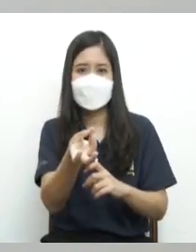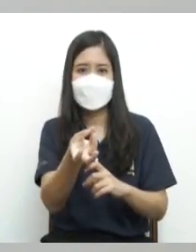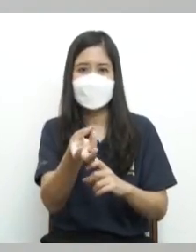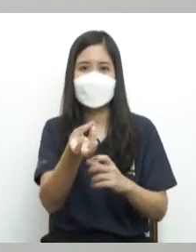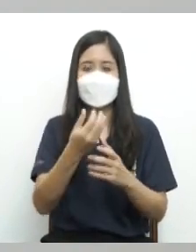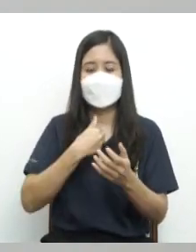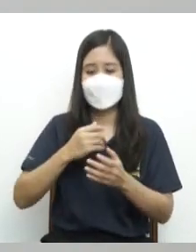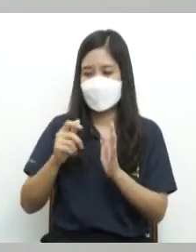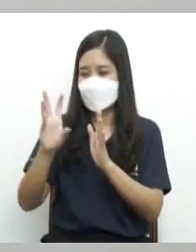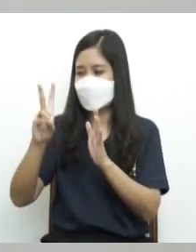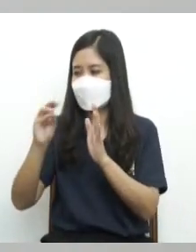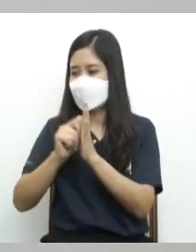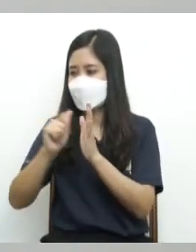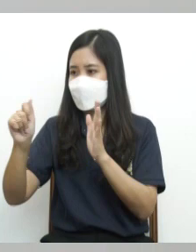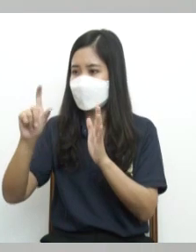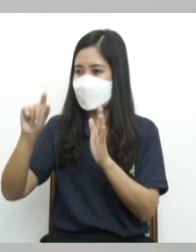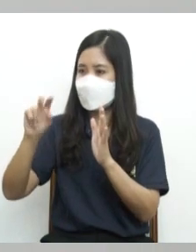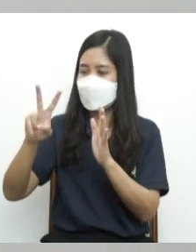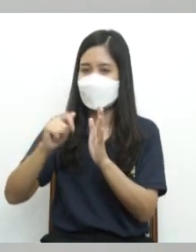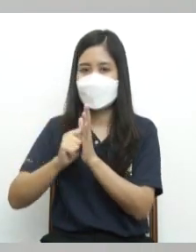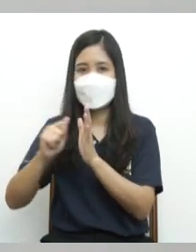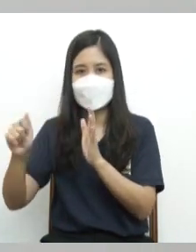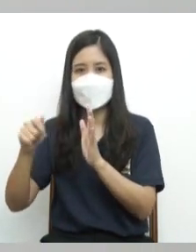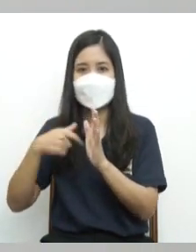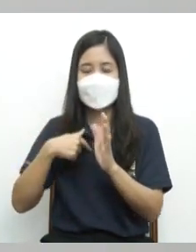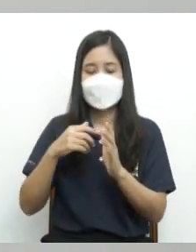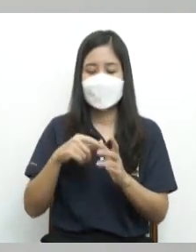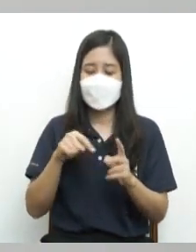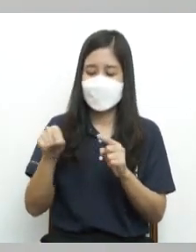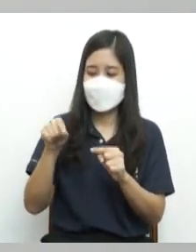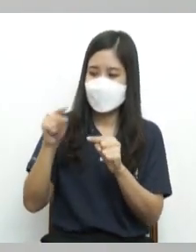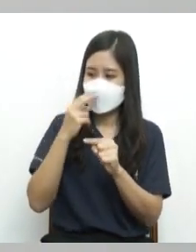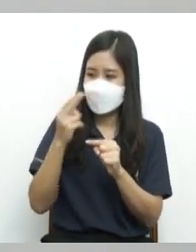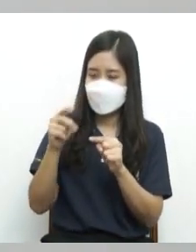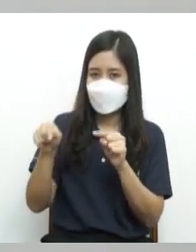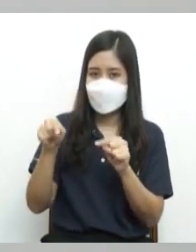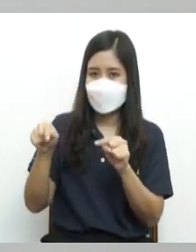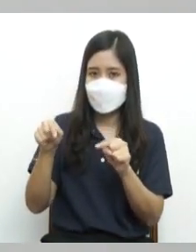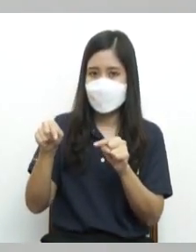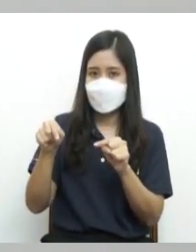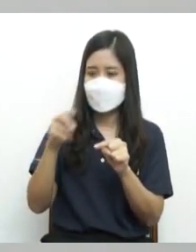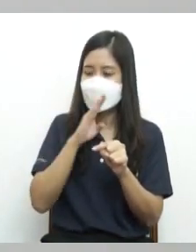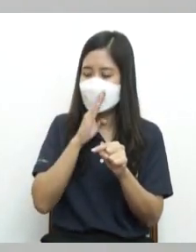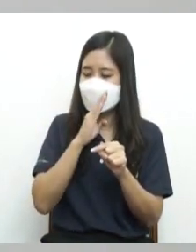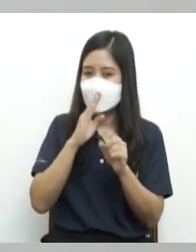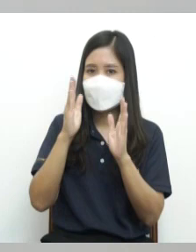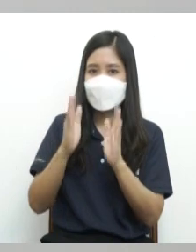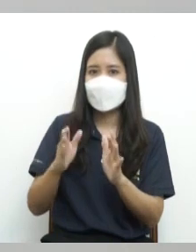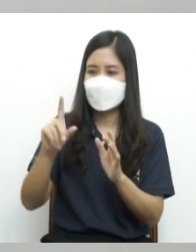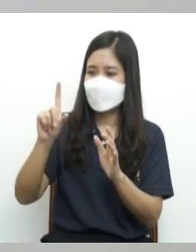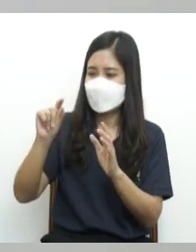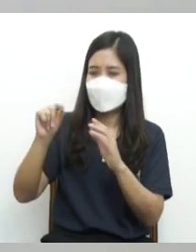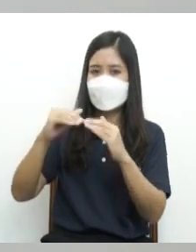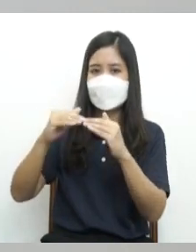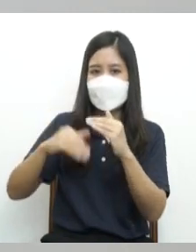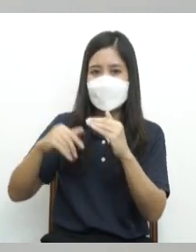ชการถึง22ปีใช่ไหมเกษียณก็60อย่างเงี้ยประมาณ40กว่าปีอ่ะถ้ามีหุ้นแค่ประมาณ20กว่าเปอร์เซ็นต์คือน้อยเกินไปแล้วขณ